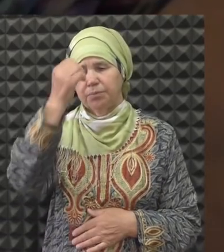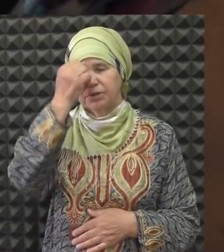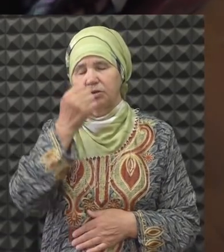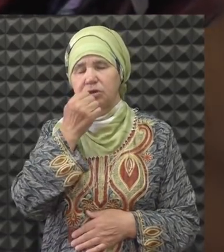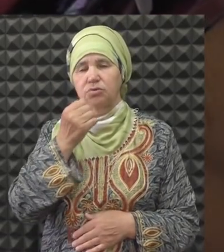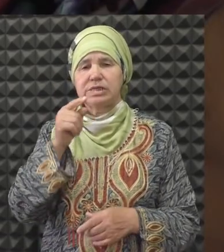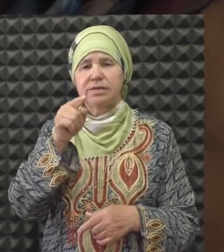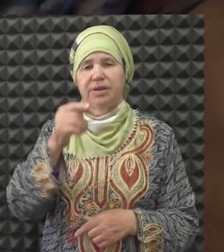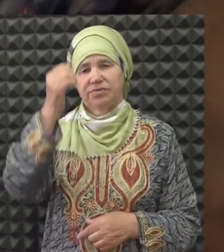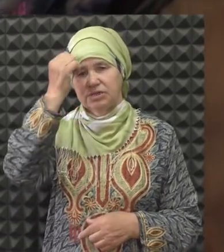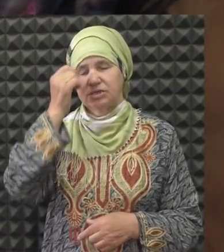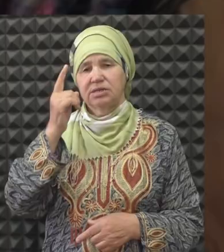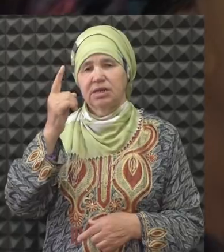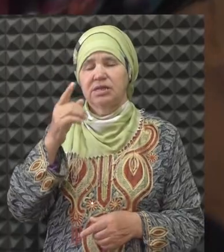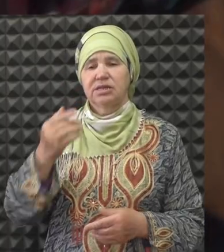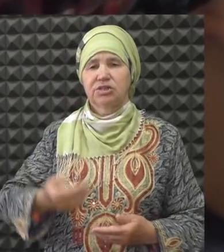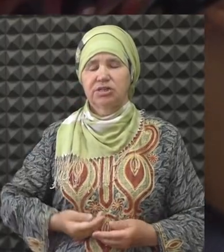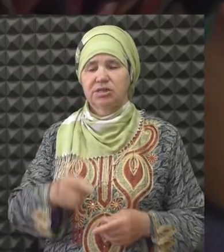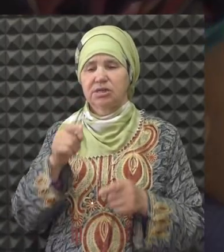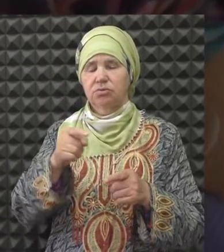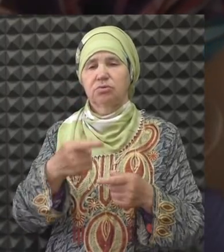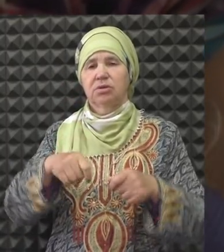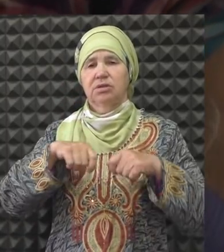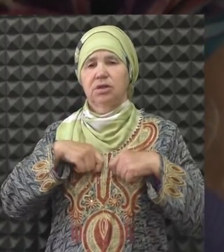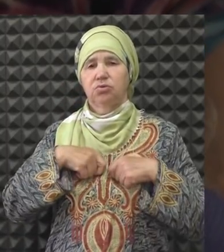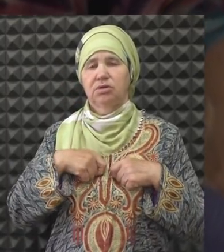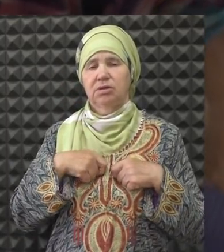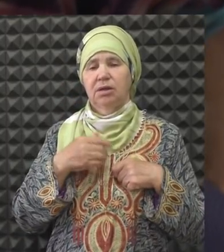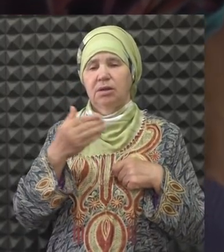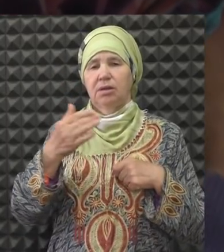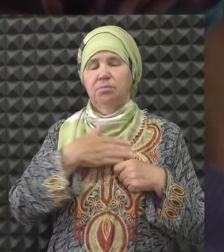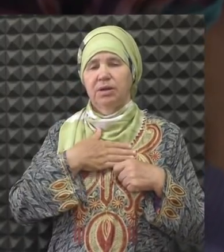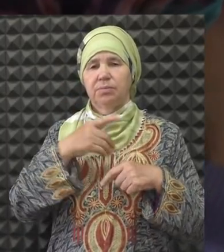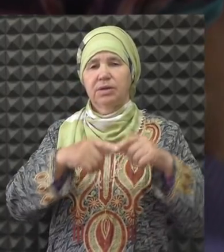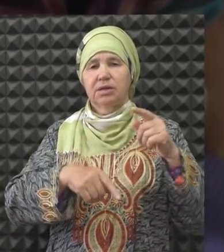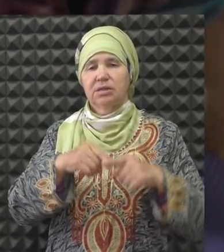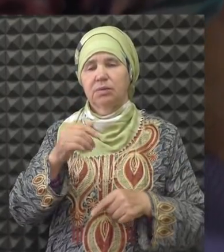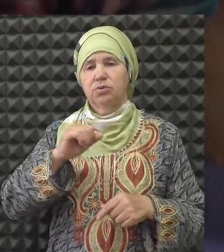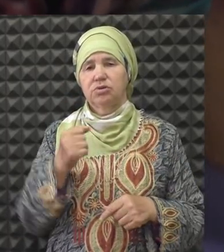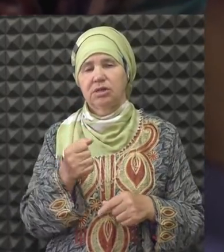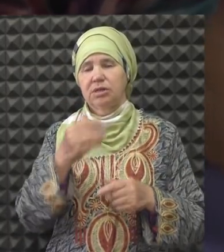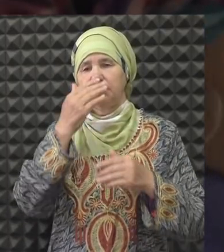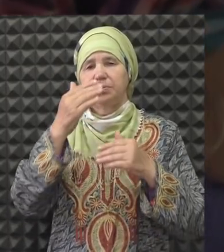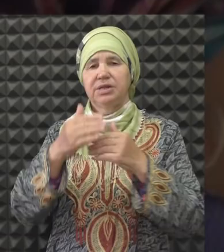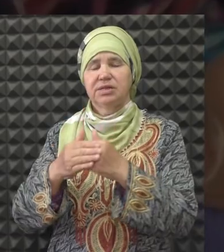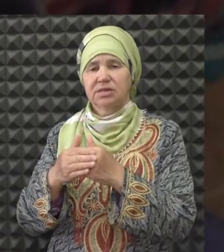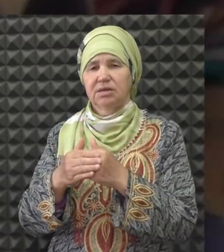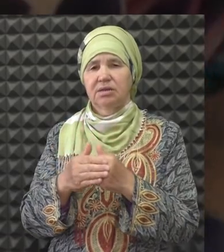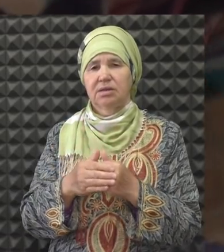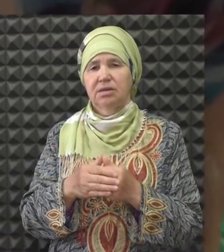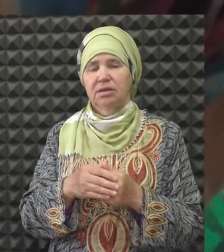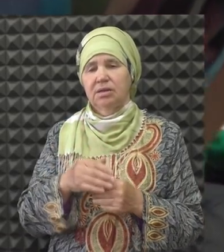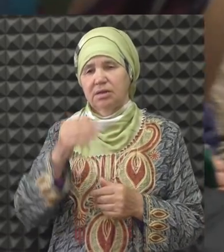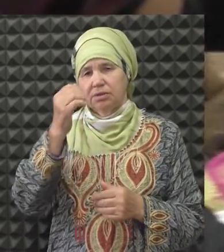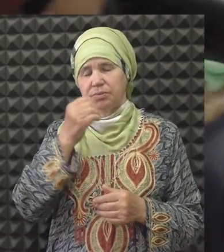Благодарю Тебя, Всевышний, за жизнь, дарующую мне, моим родным, друзьям и